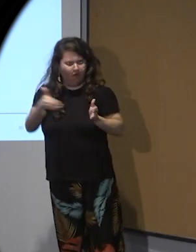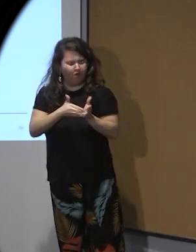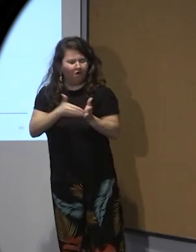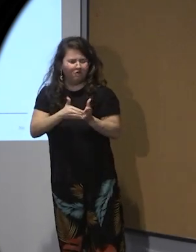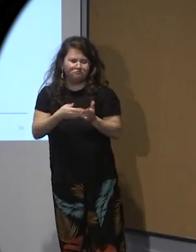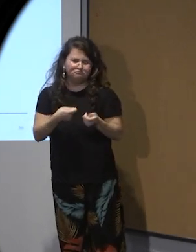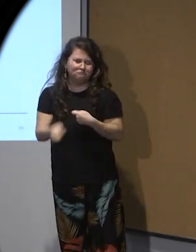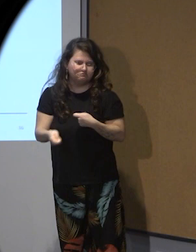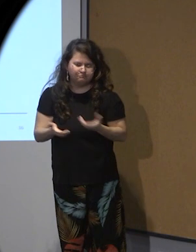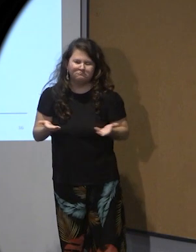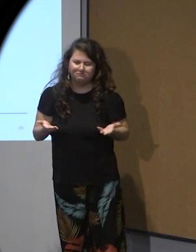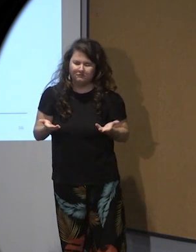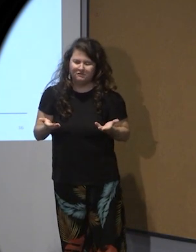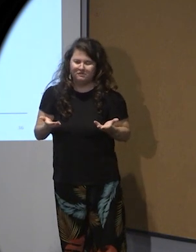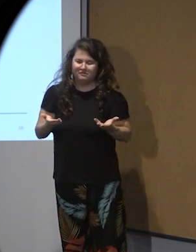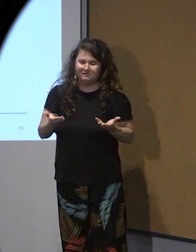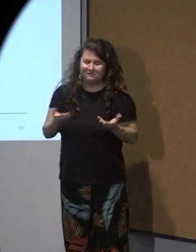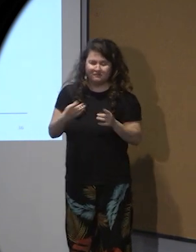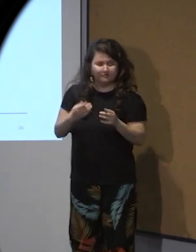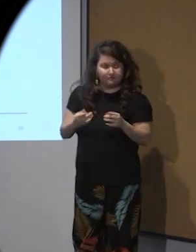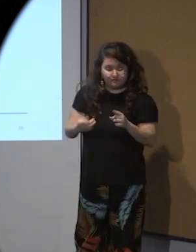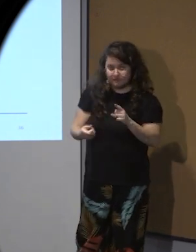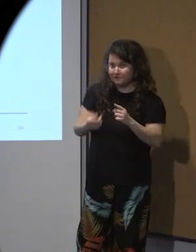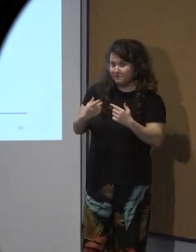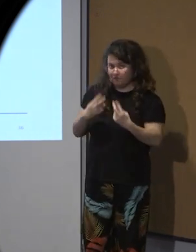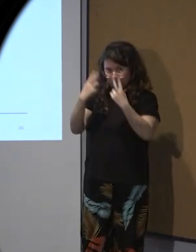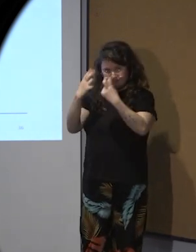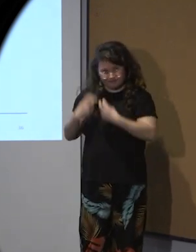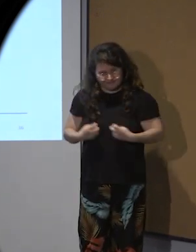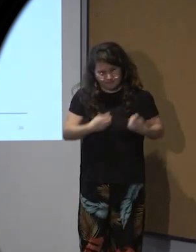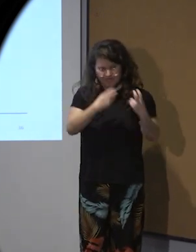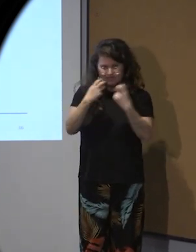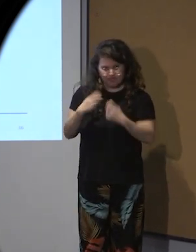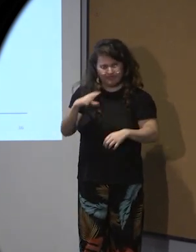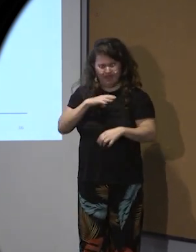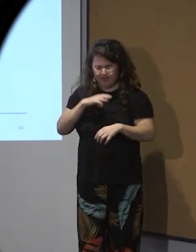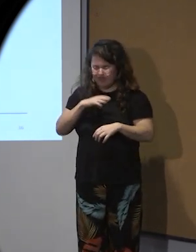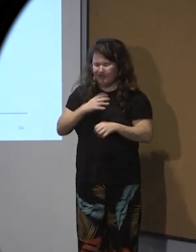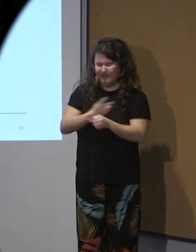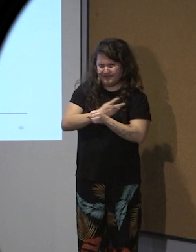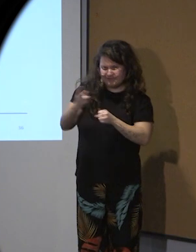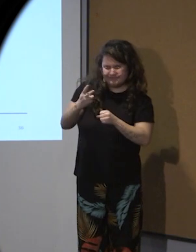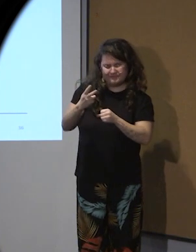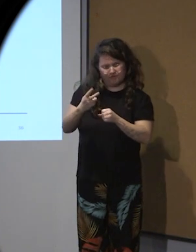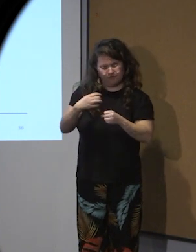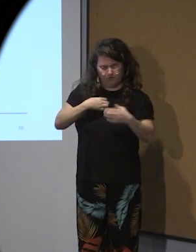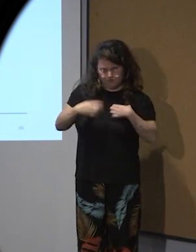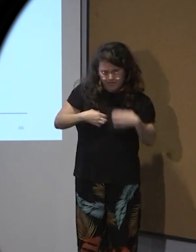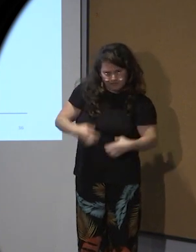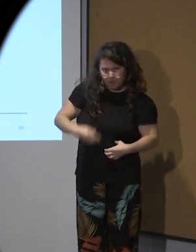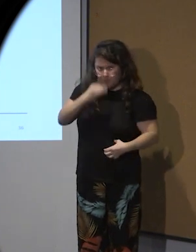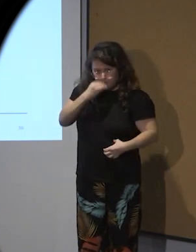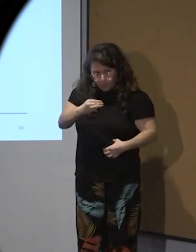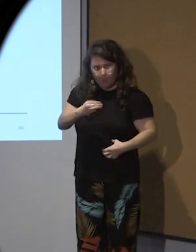recherche des facteurs de risque biologiques, voir s'ils sont contrôlés. Voilà. Oui, c'est ça. Il y a Oui, 2-3 c'est important. préalables, forcément.